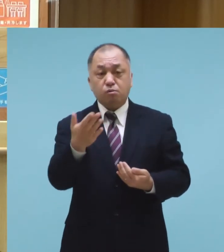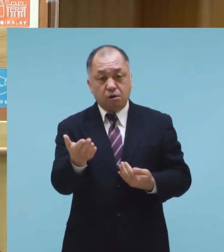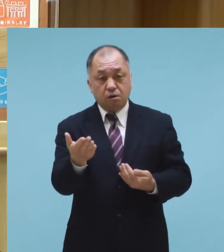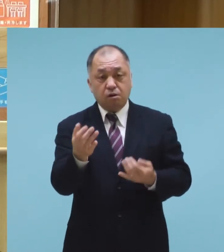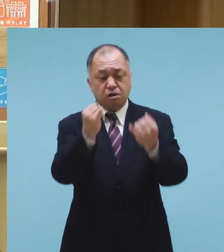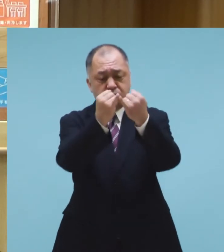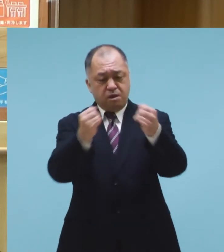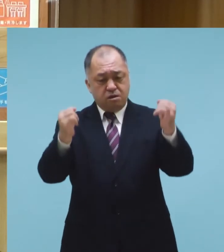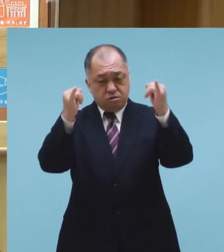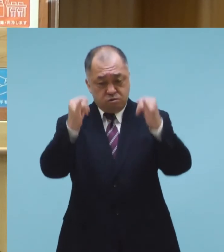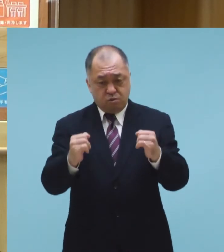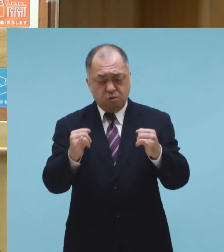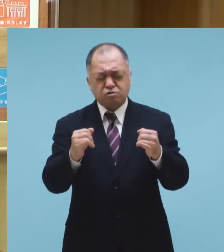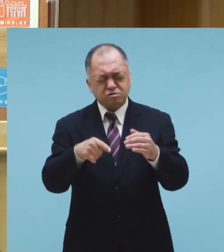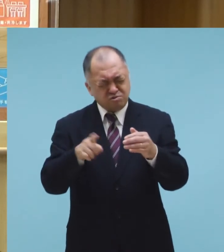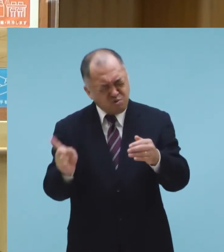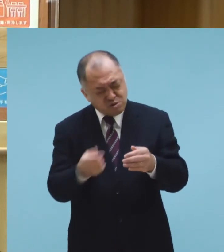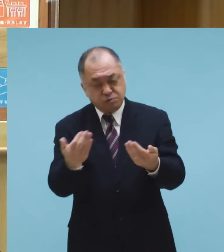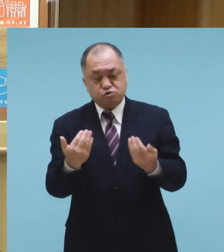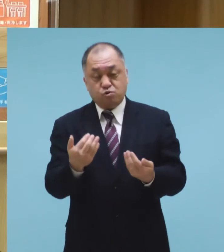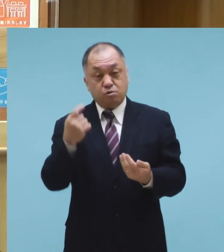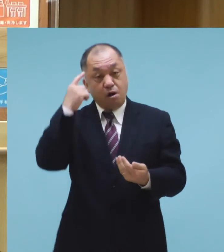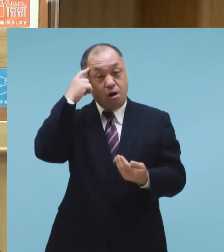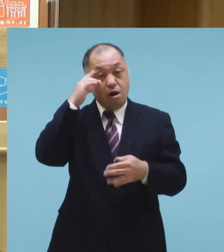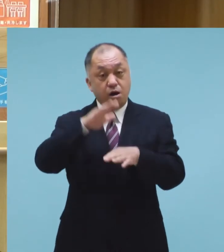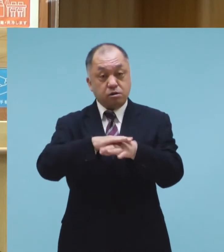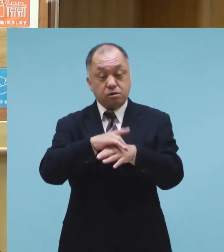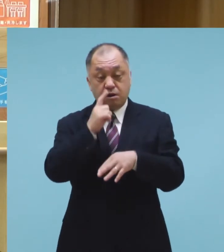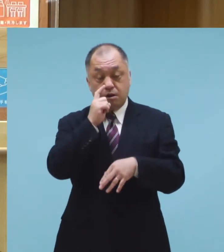であるという、そういうご理解ということでよろしいでしょうか。